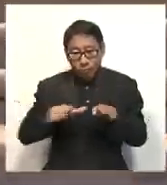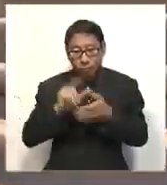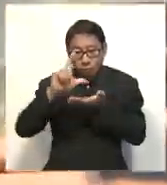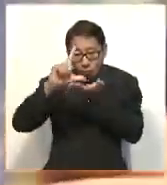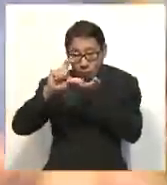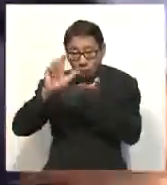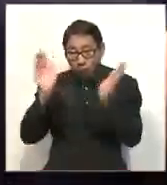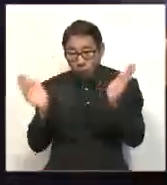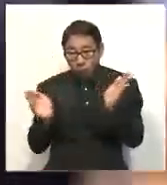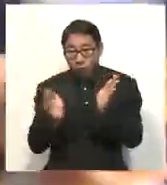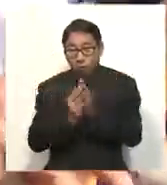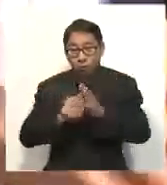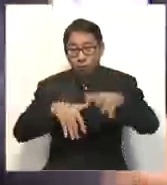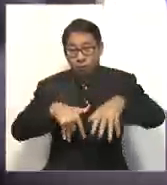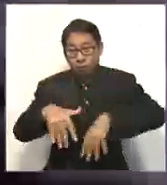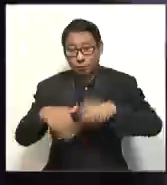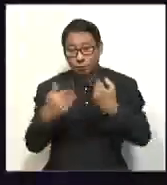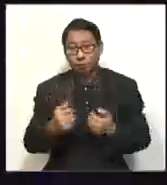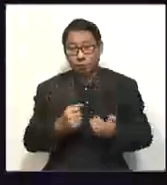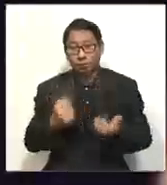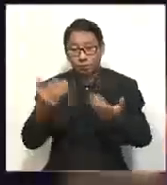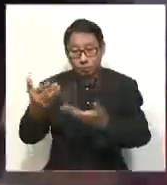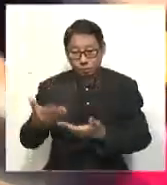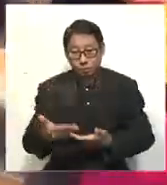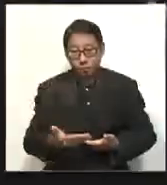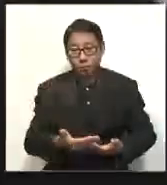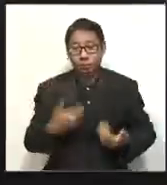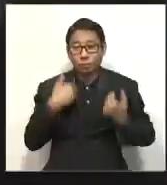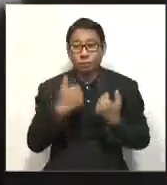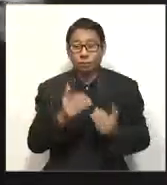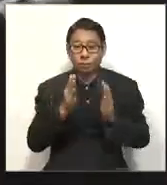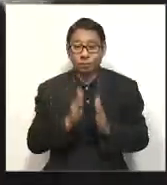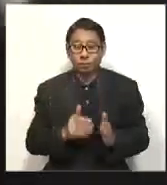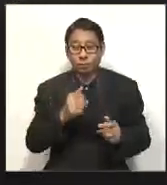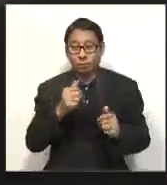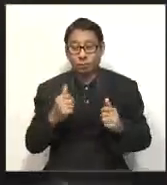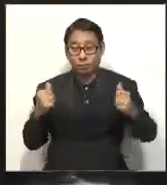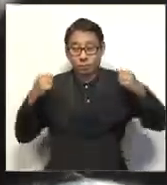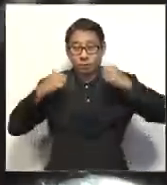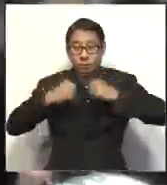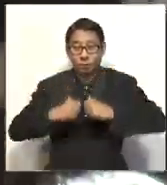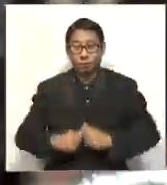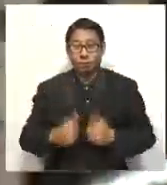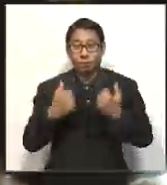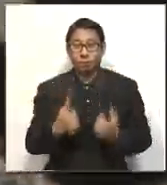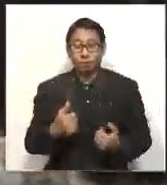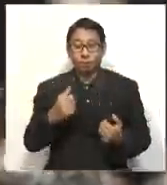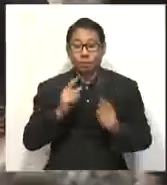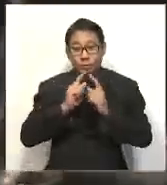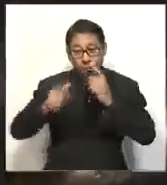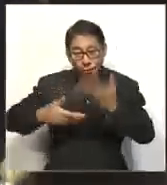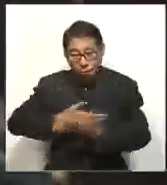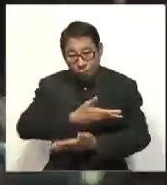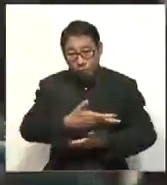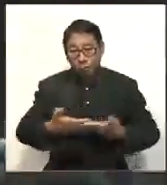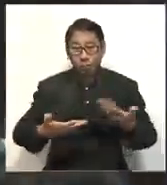พร่วมกับประชาชนที่เดินทางมาให้การต้อนรับนะคะซึ่งหลายๆคนสวมใส่เป็นชุดชนเผ่ามาพูดคุยกับน